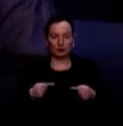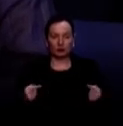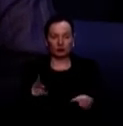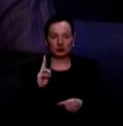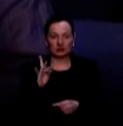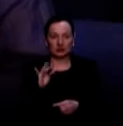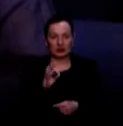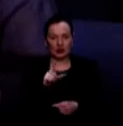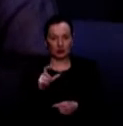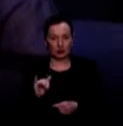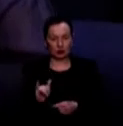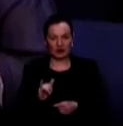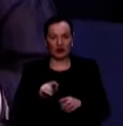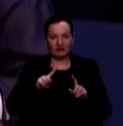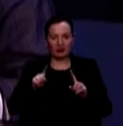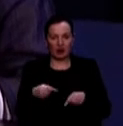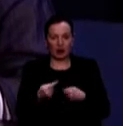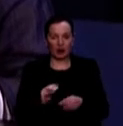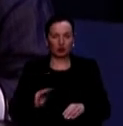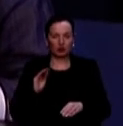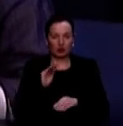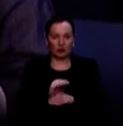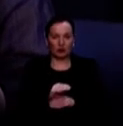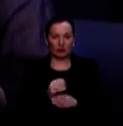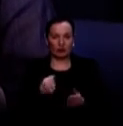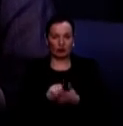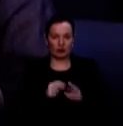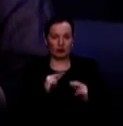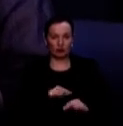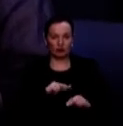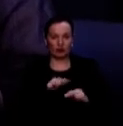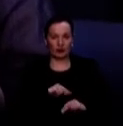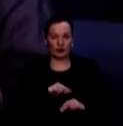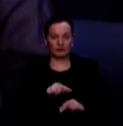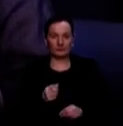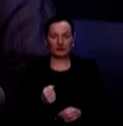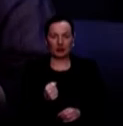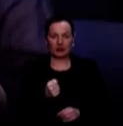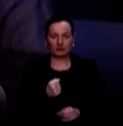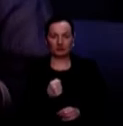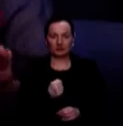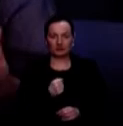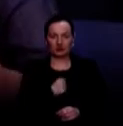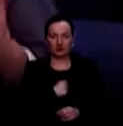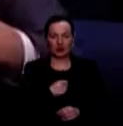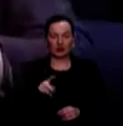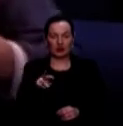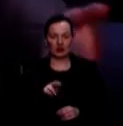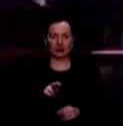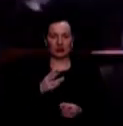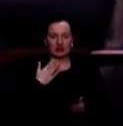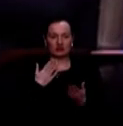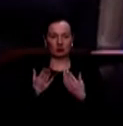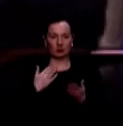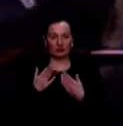вона ще, скажімо так, вимагає додаткового доопрацювання. Угу. Тобто тут, на жаль, я спілкувався, от об'їздив